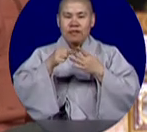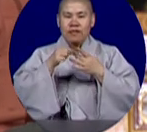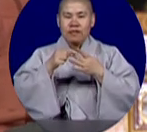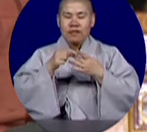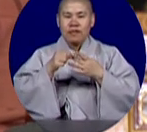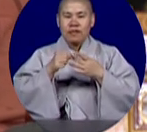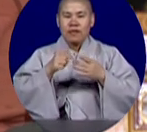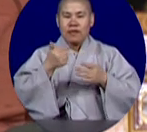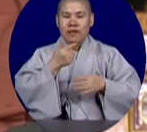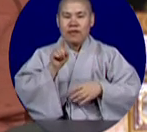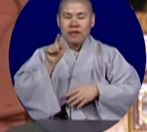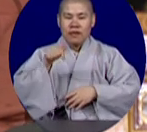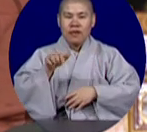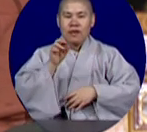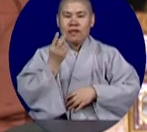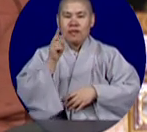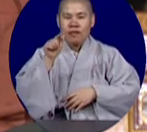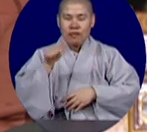2번째는 낙욕이라.